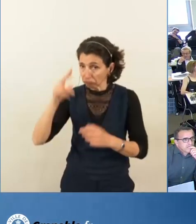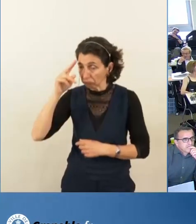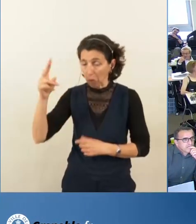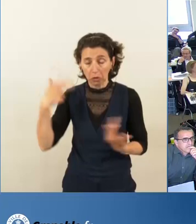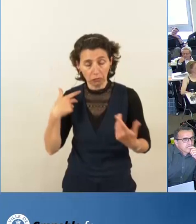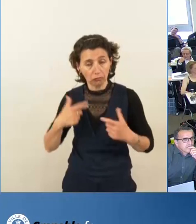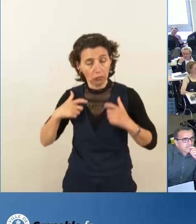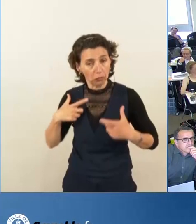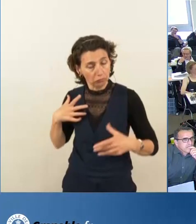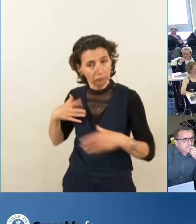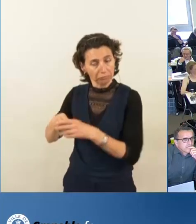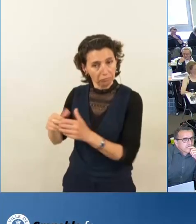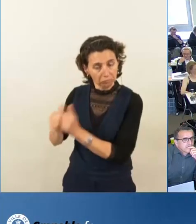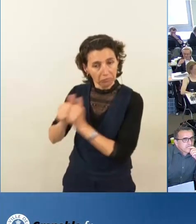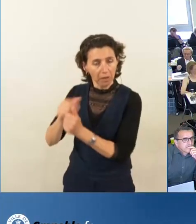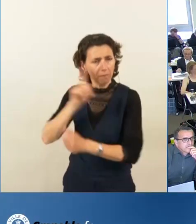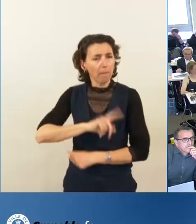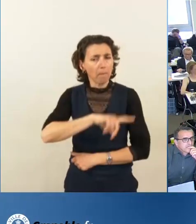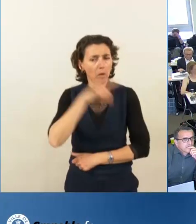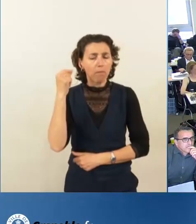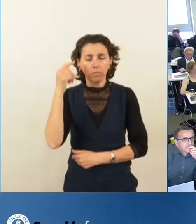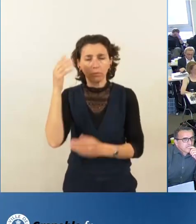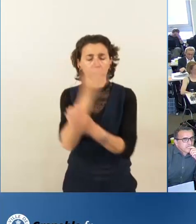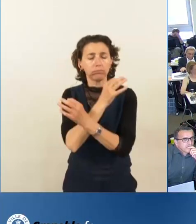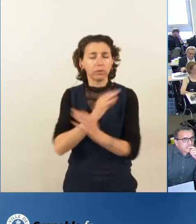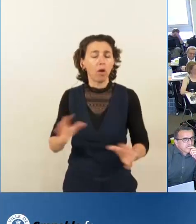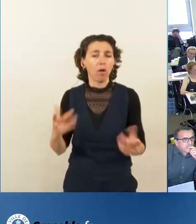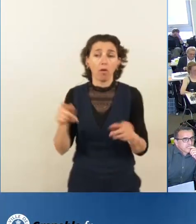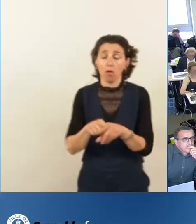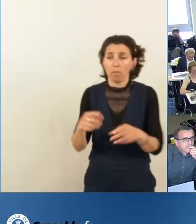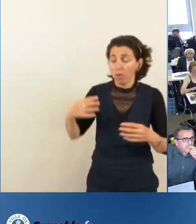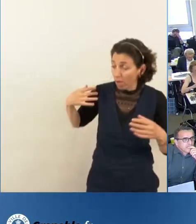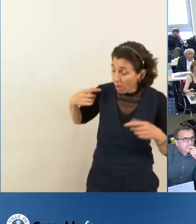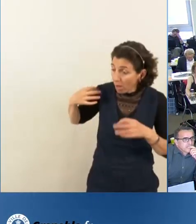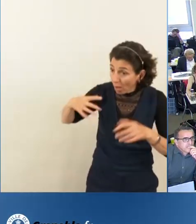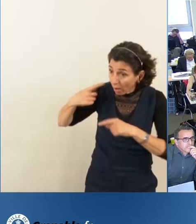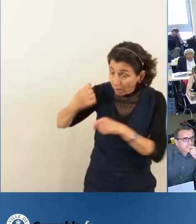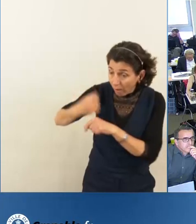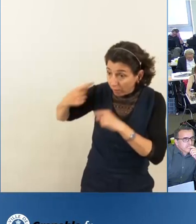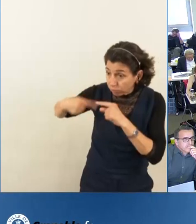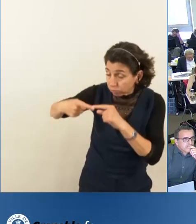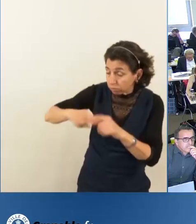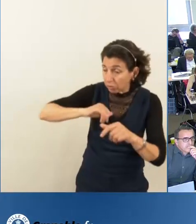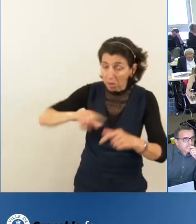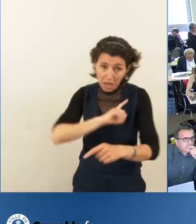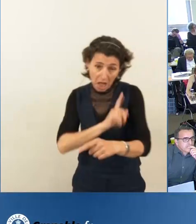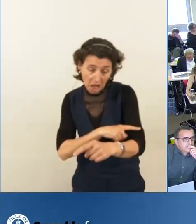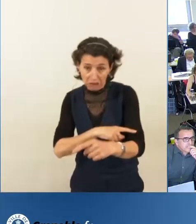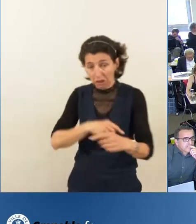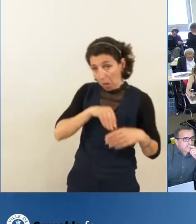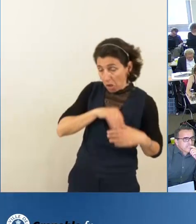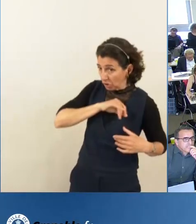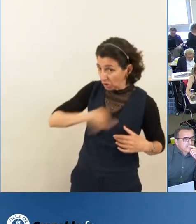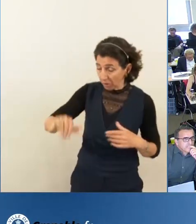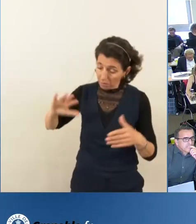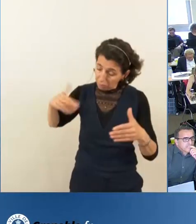des hommes exceptionnels qui n'ont jamais compté leur temps et leur énergie pour faire avancer de nombreux projets et répondre ainsi à l'attente forte des